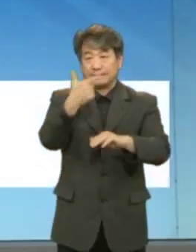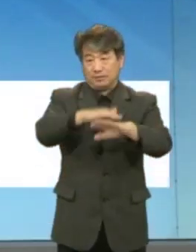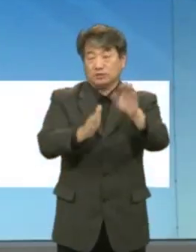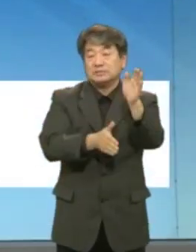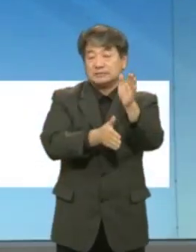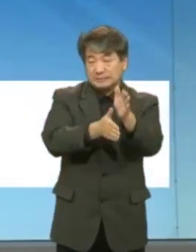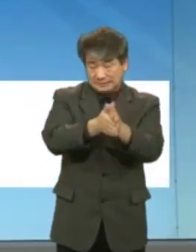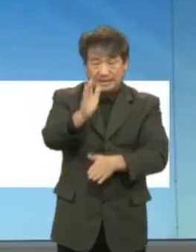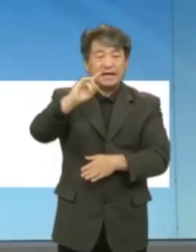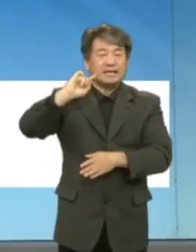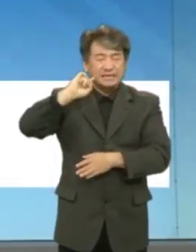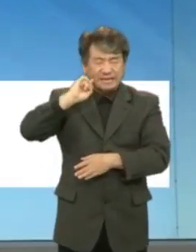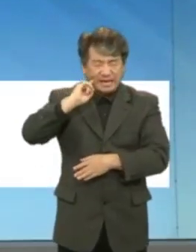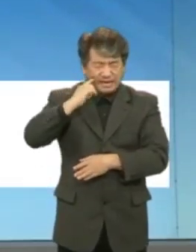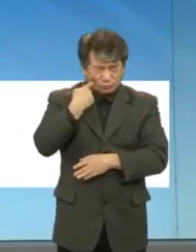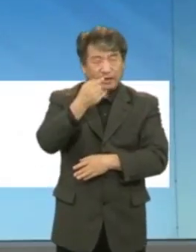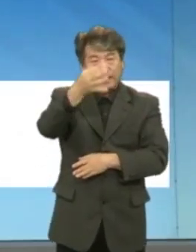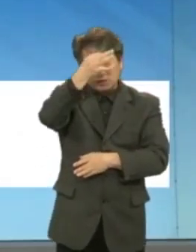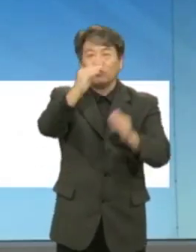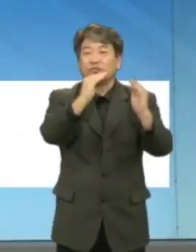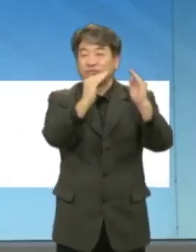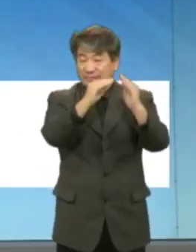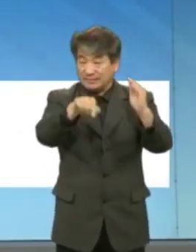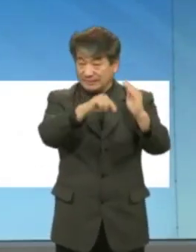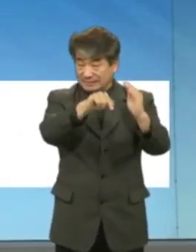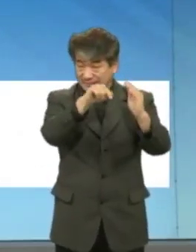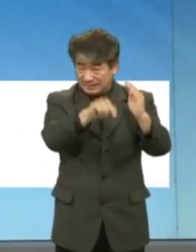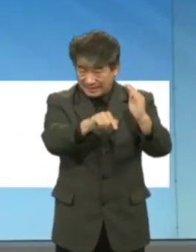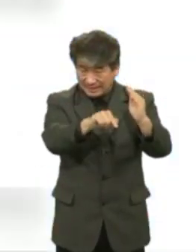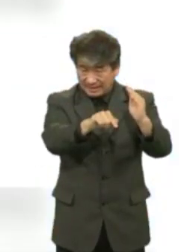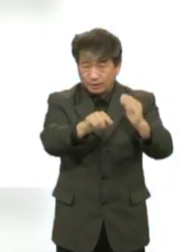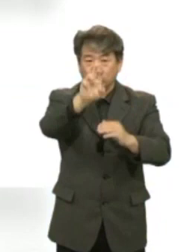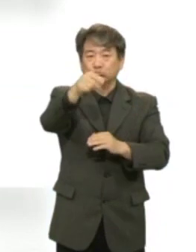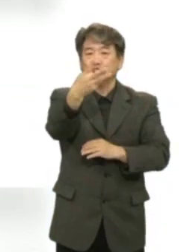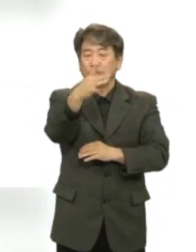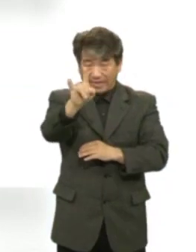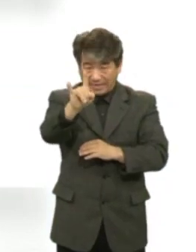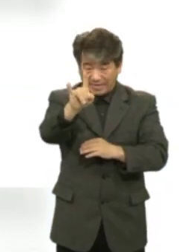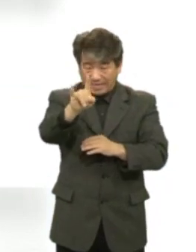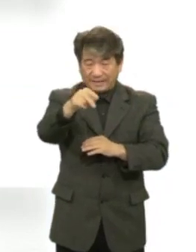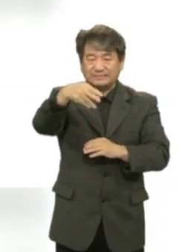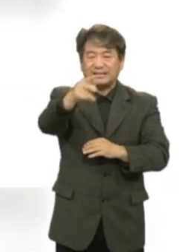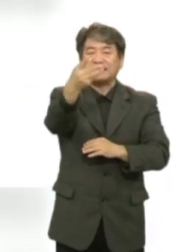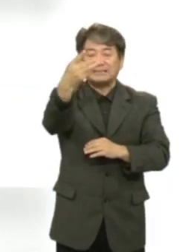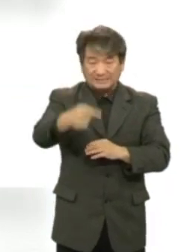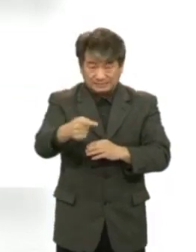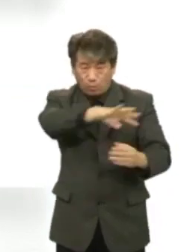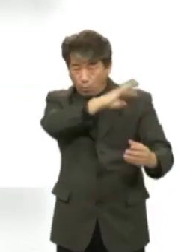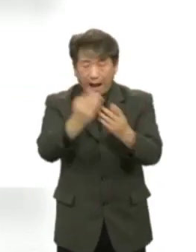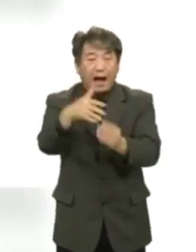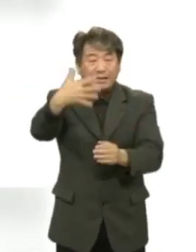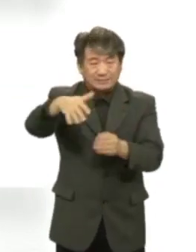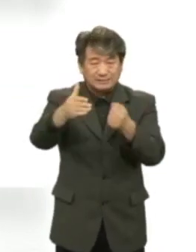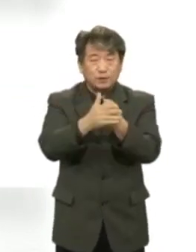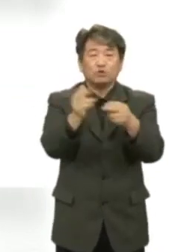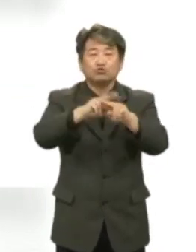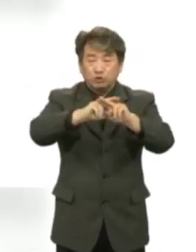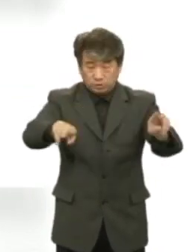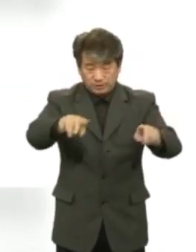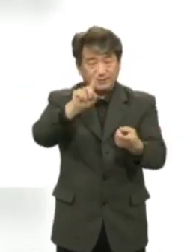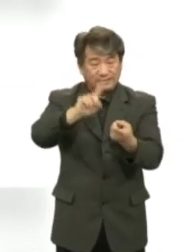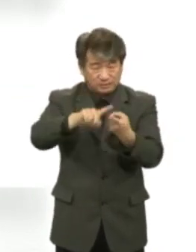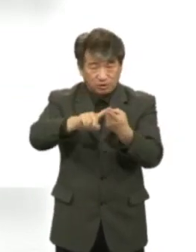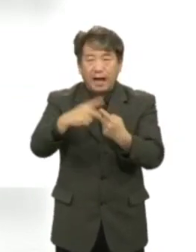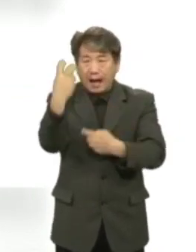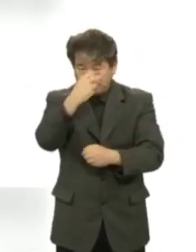대전시가 최근 대전예술의 전당 오페라 공연 운명의 힘이 무대 세트 미완성으로 공연 하루 전 취소된 것과 관련해 감사에